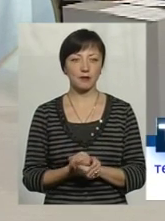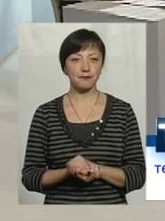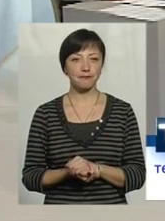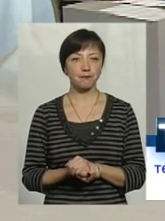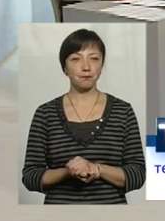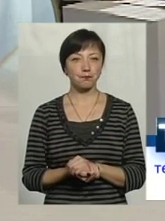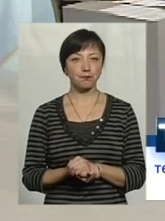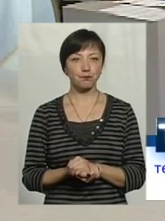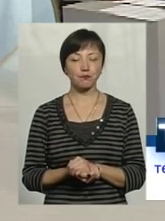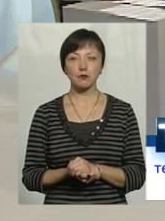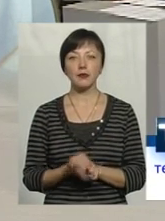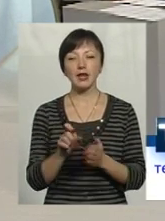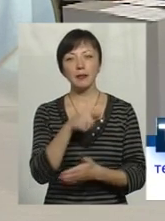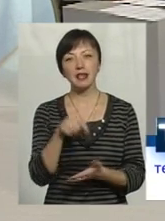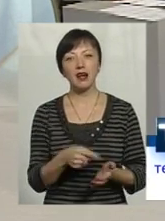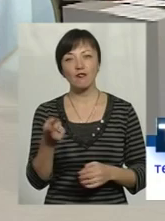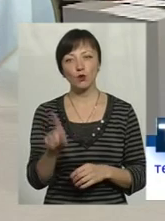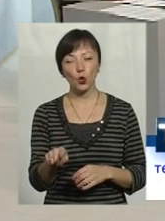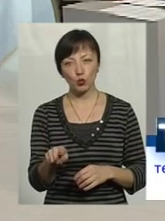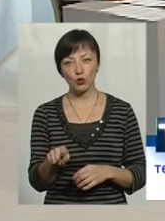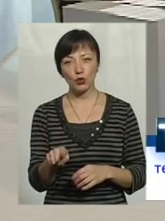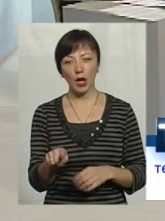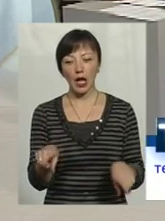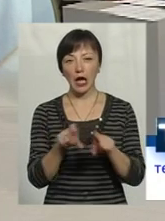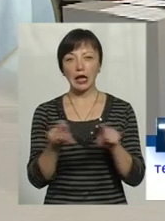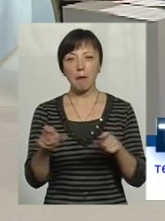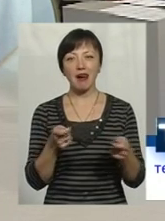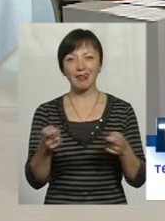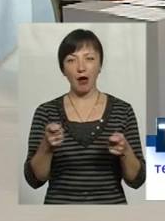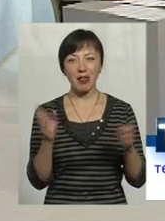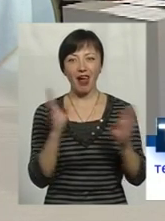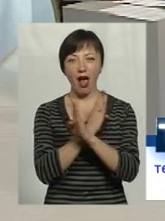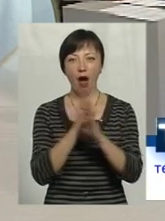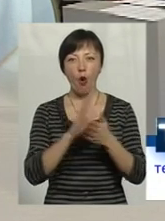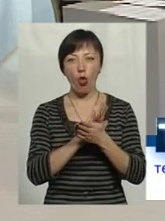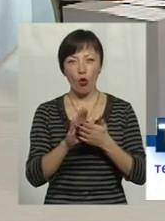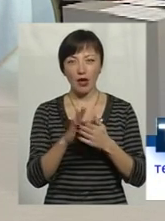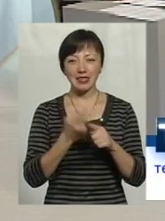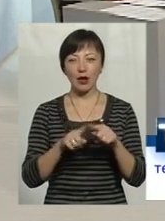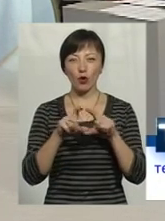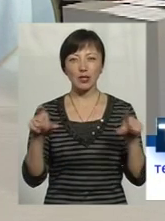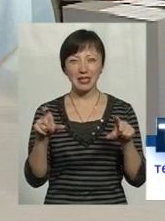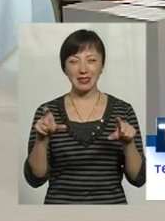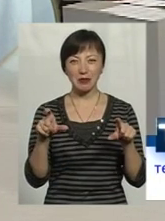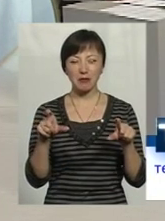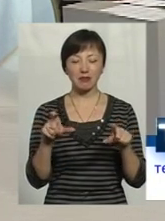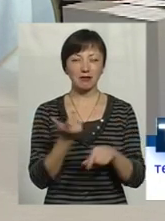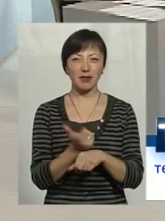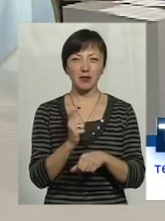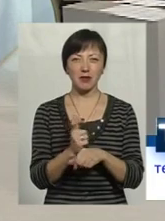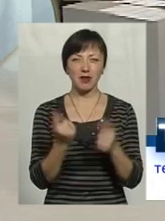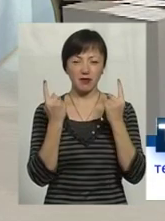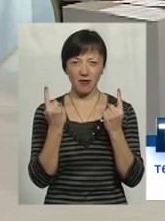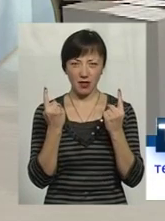гатунку. Питання в тому, що департамент екології – це один із департаментів з